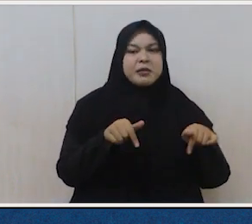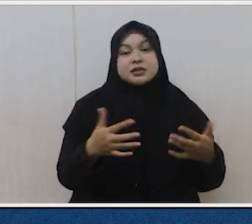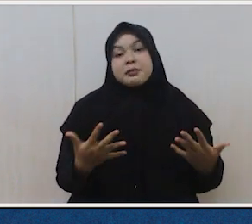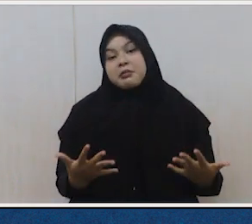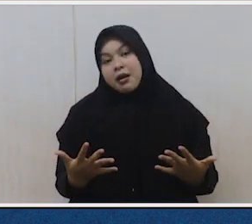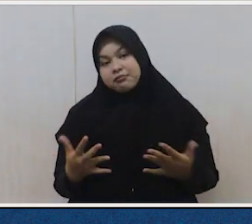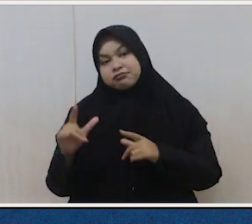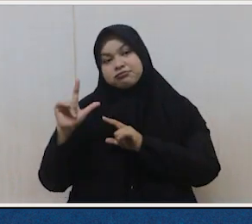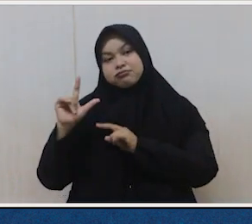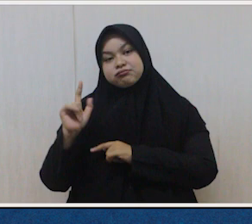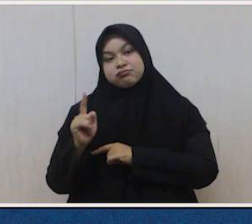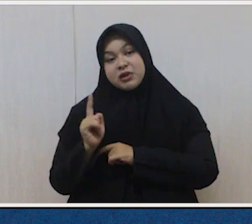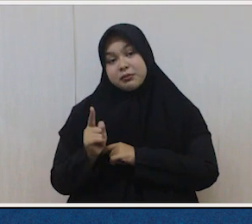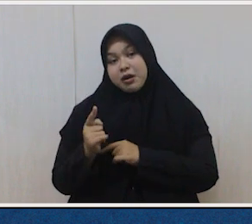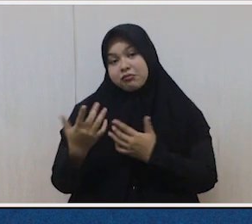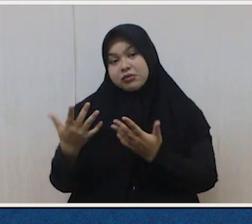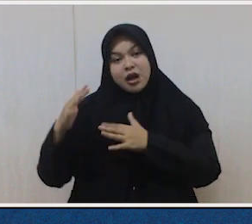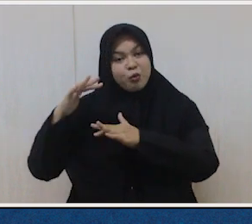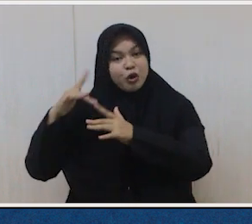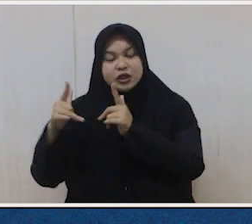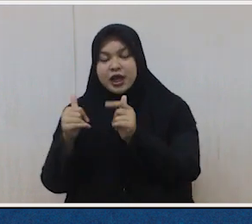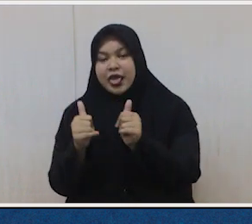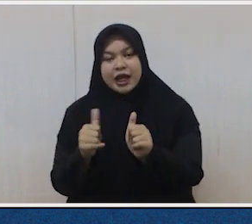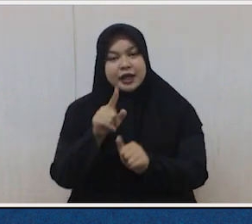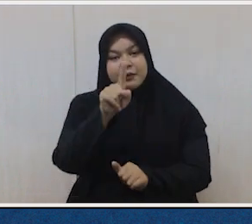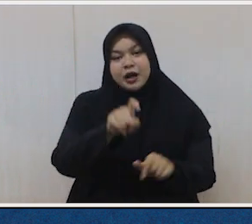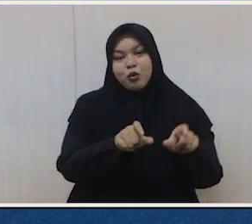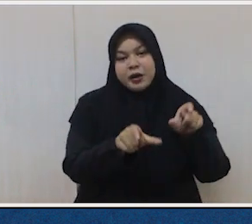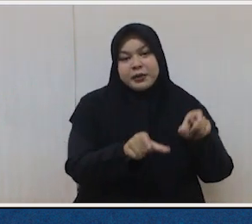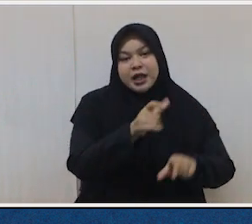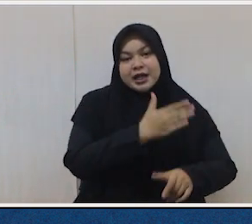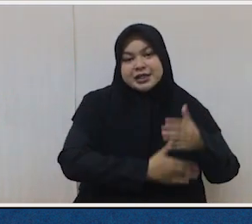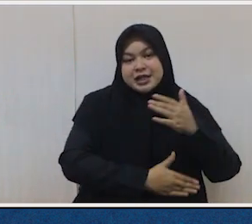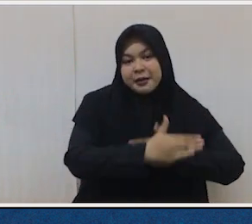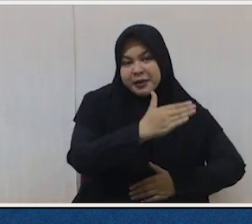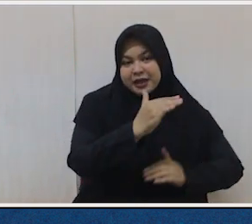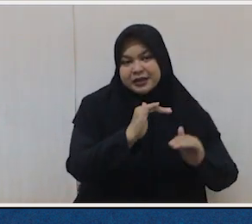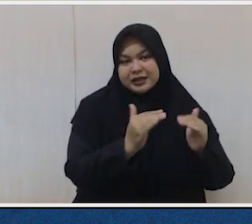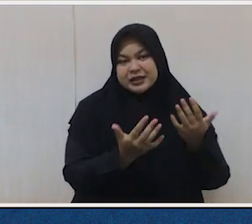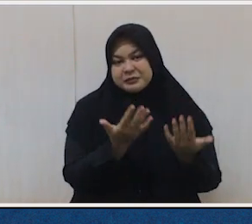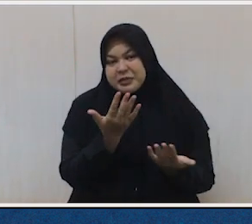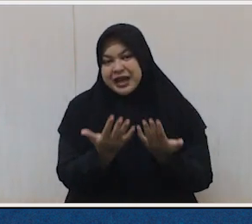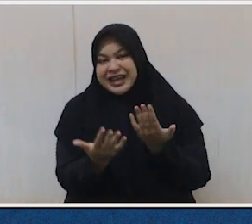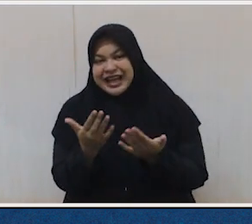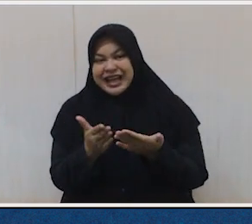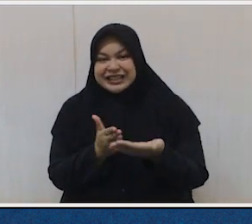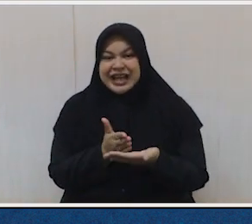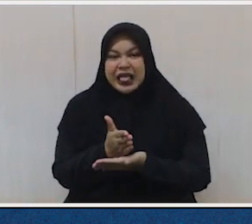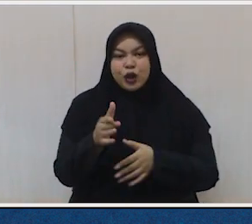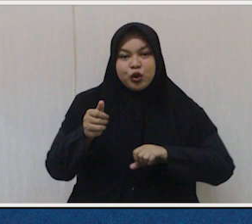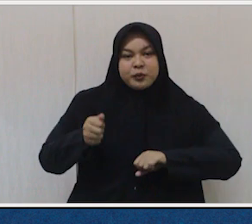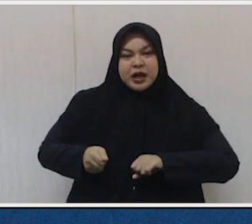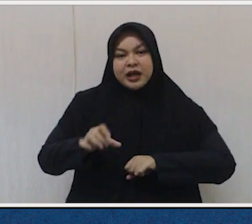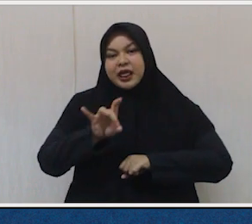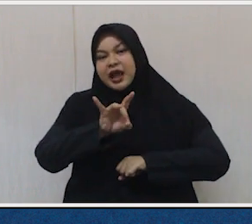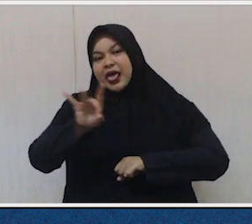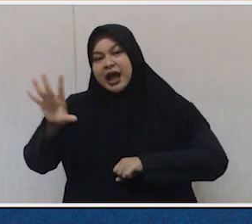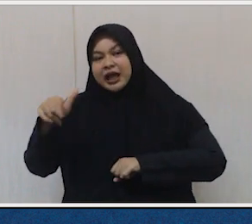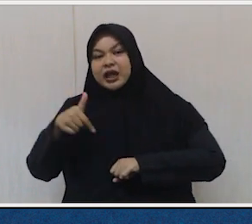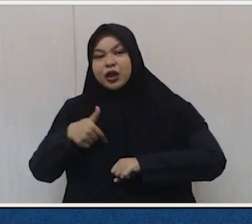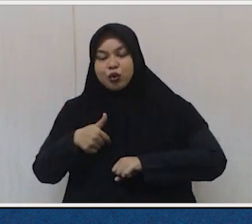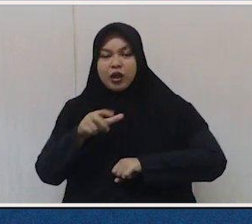karena karena akomodasi yang layak yang diperlukan e disabilitas dibandingkan beberapa jalur peradilan lain ya